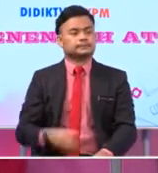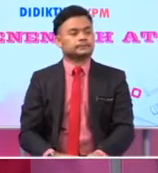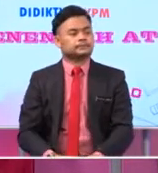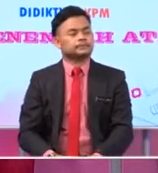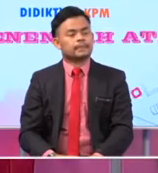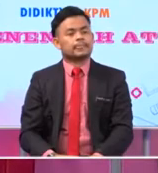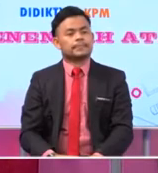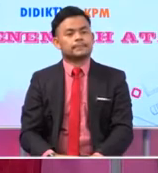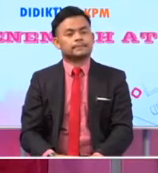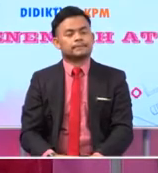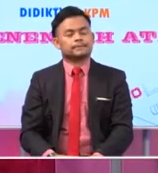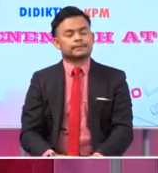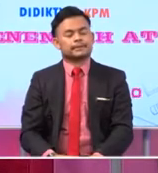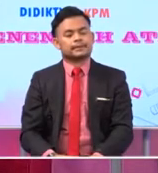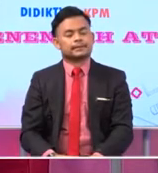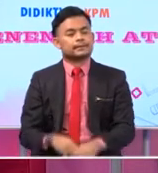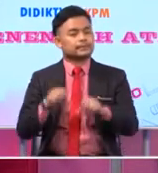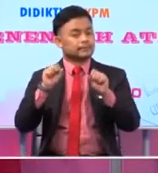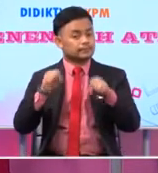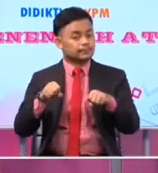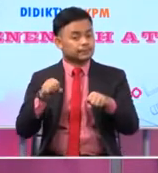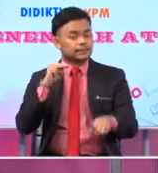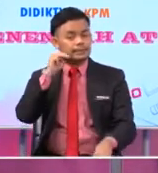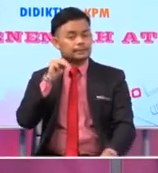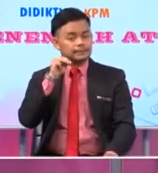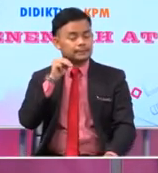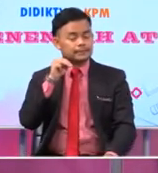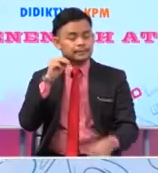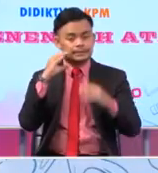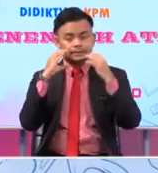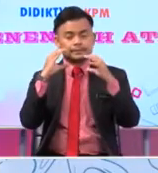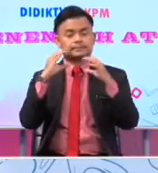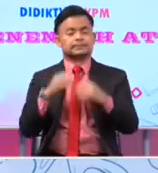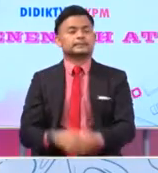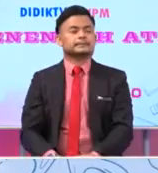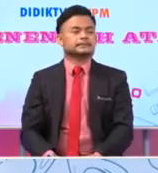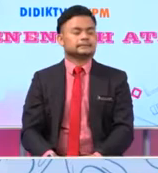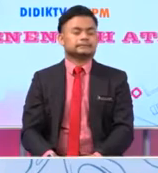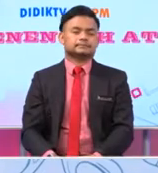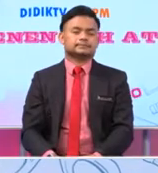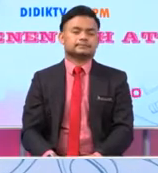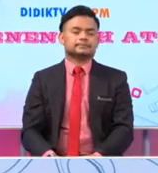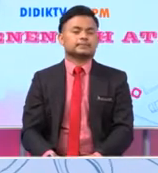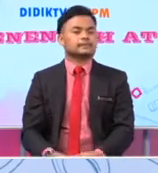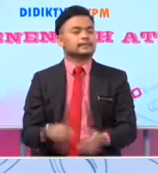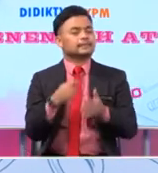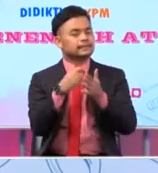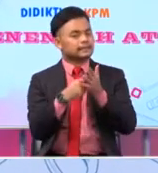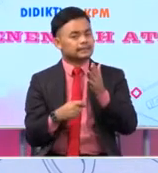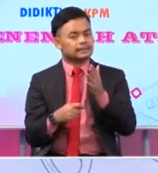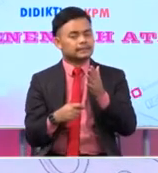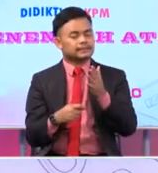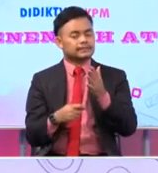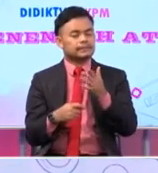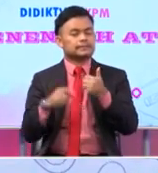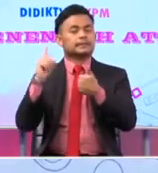unit ini Ki boleh Mira Sebutkan dua nilai yang harus diamalkan nilai gue kalau nilai yang pertama